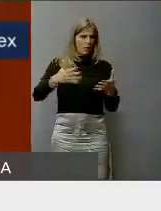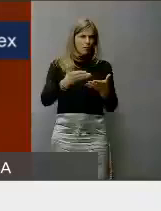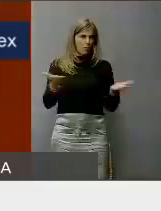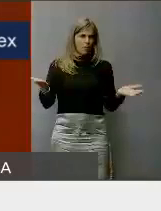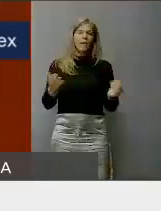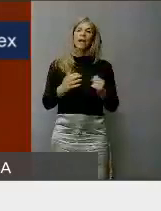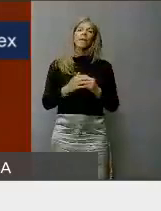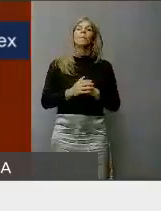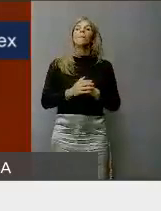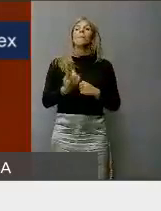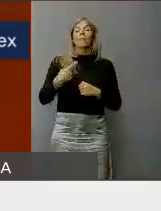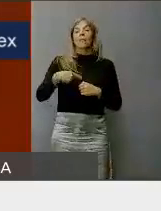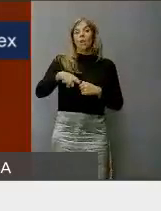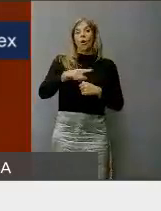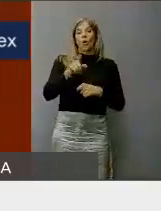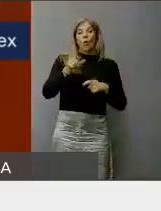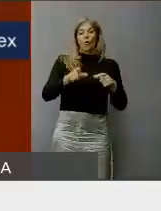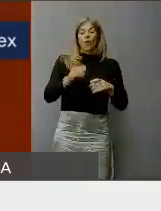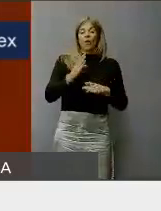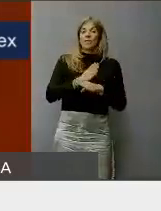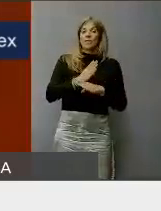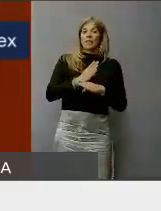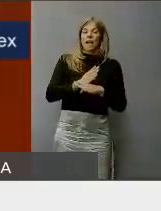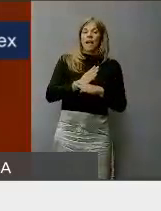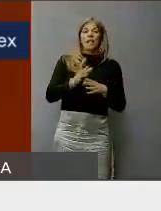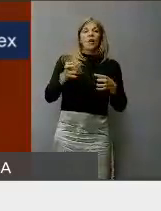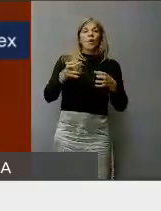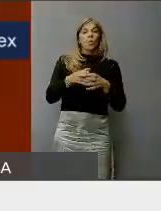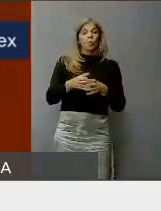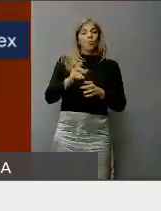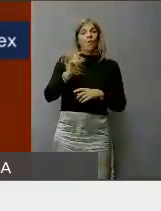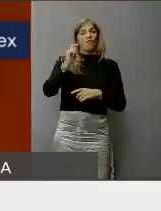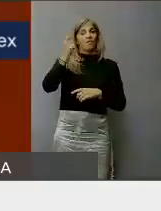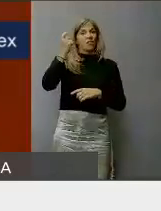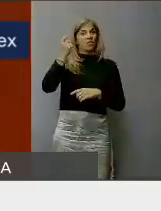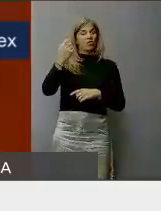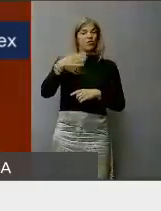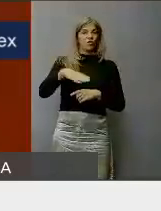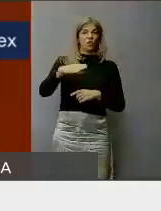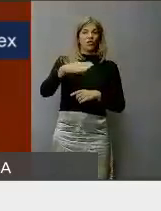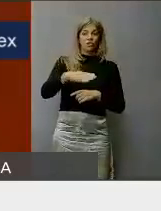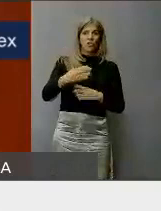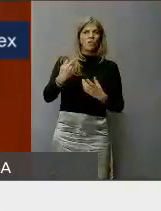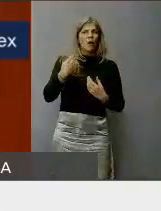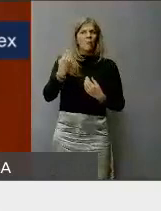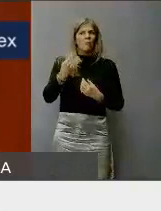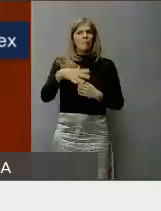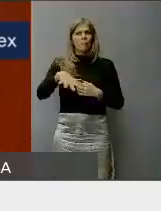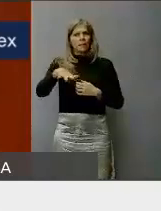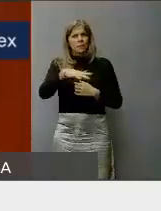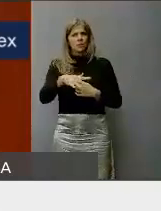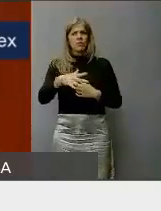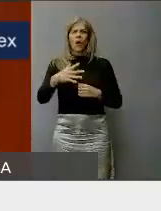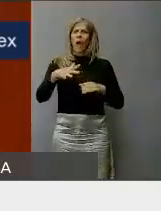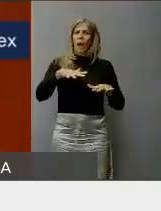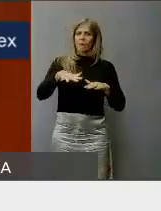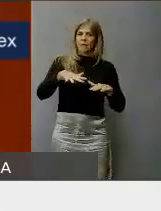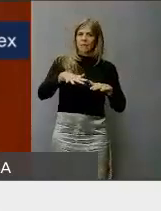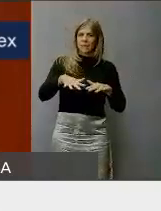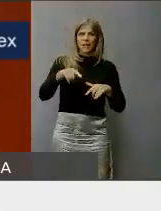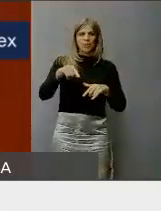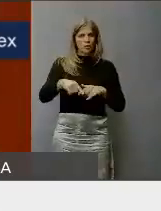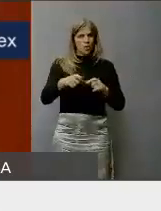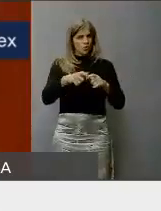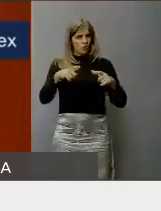consiglieri di vince genova che sia di interesse di questa amministrazione definire e mettere